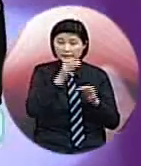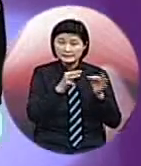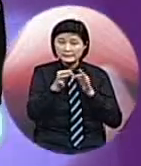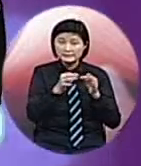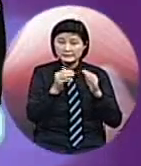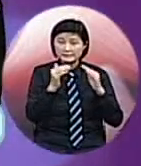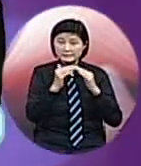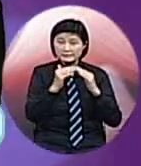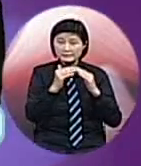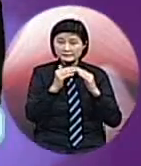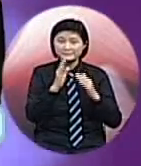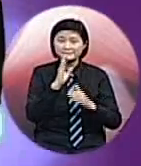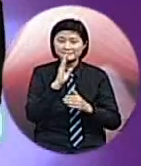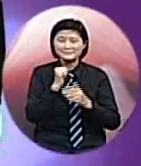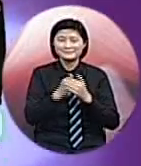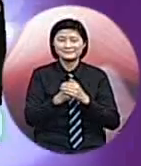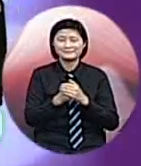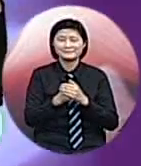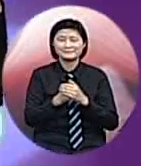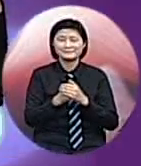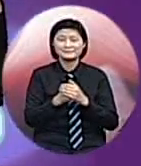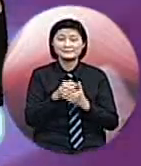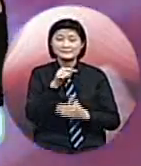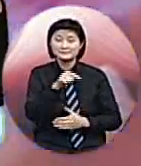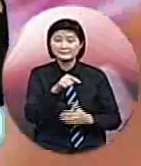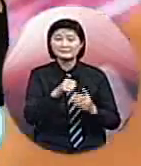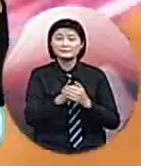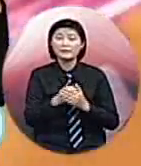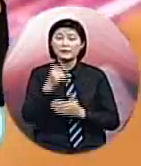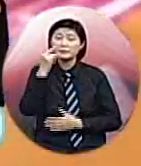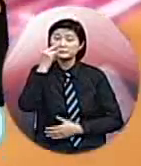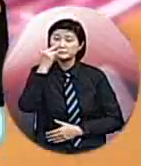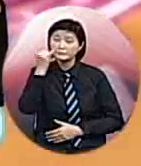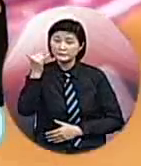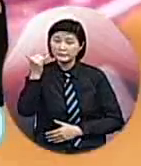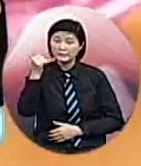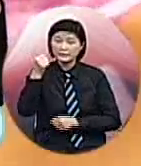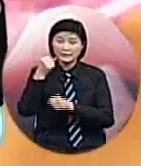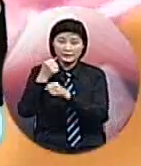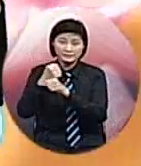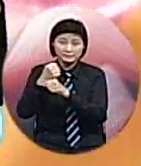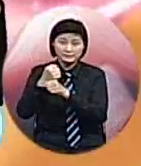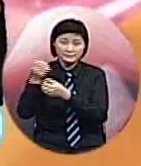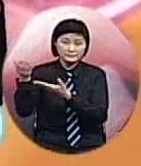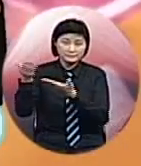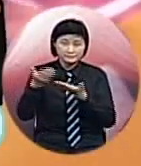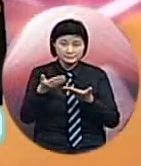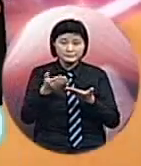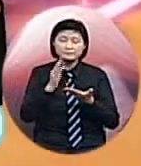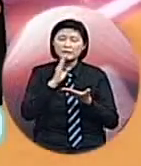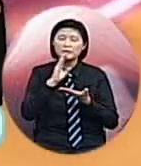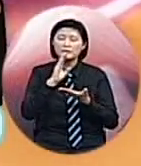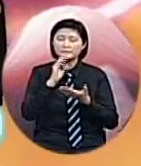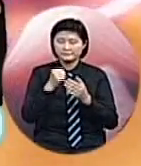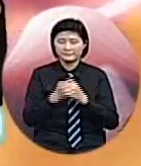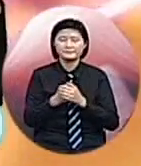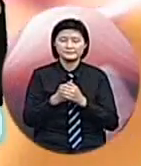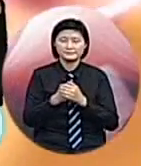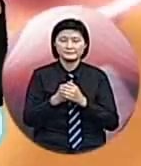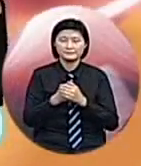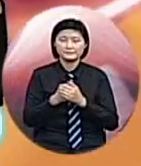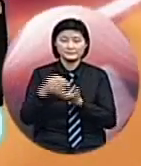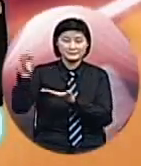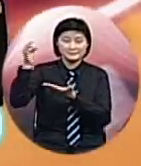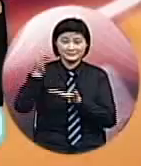예, 예. 예. 점포는 그러면 그 점포는 부모님들이 이게 하시다가 물려주신 거네? 예, 물려주신 거예요. 아,